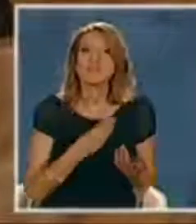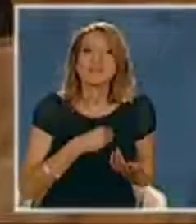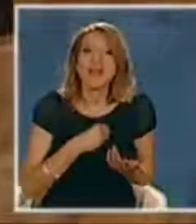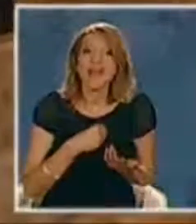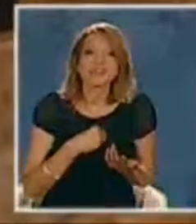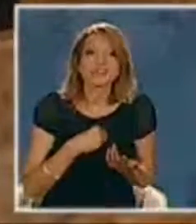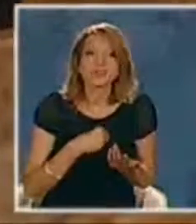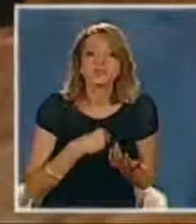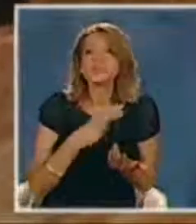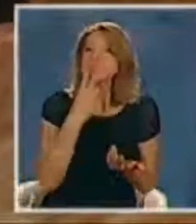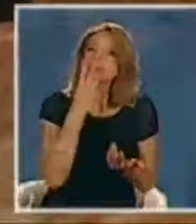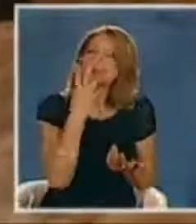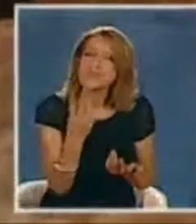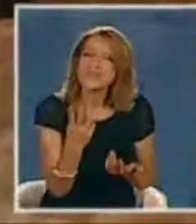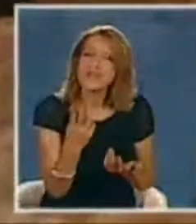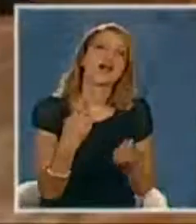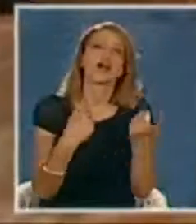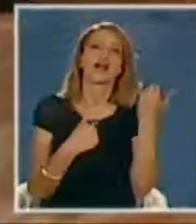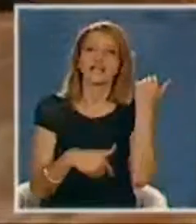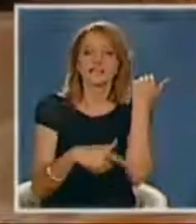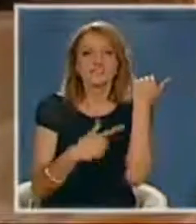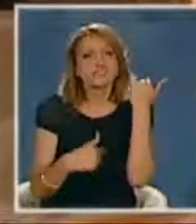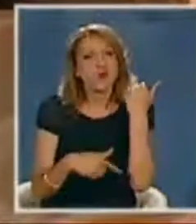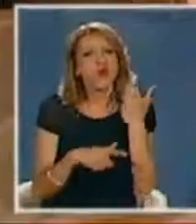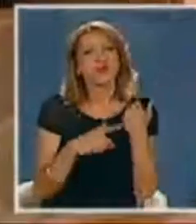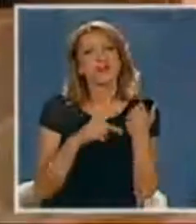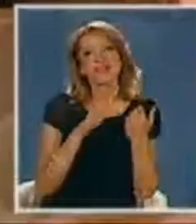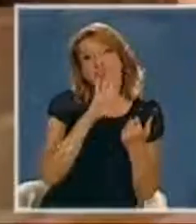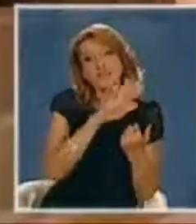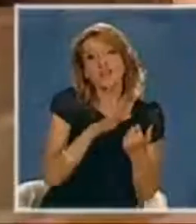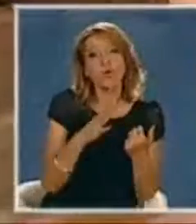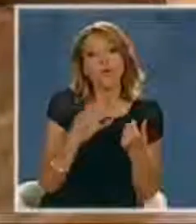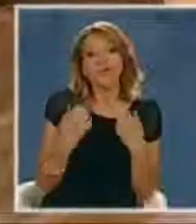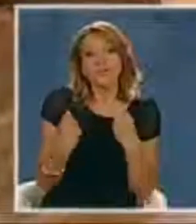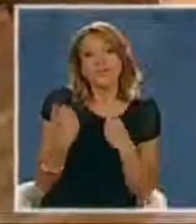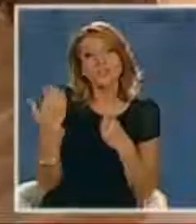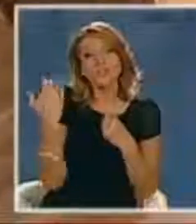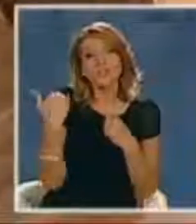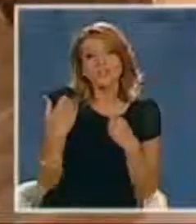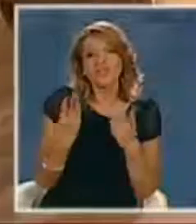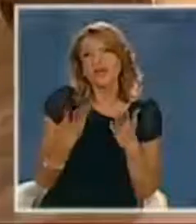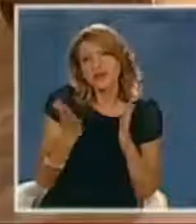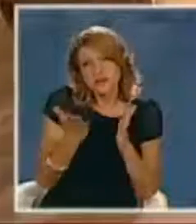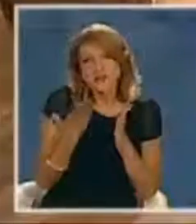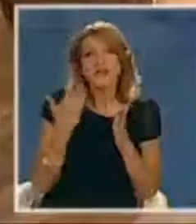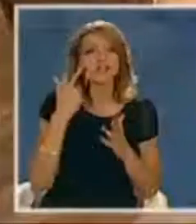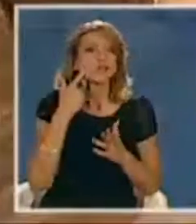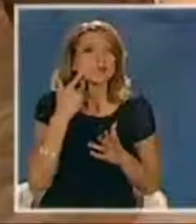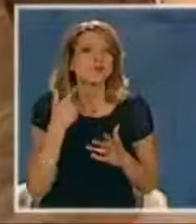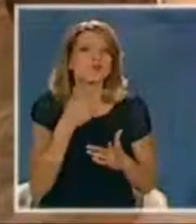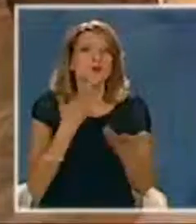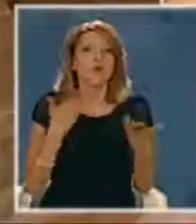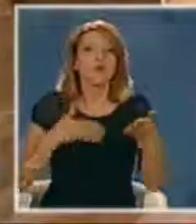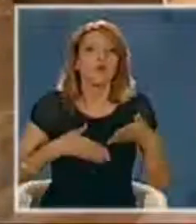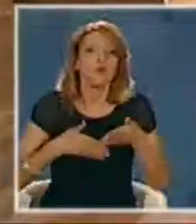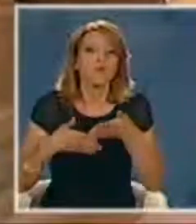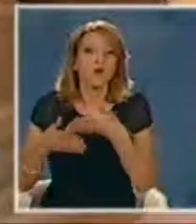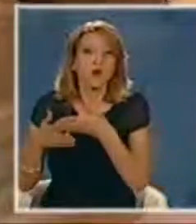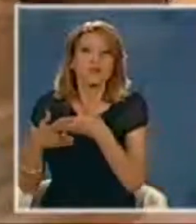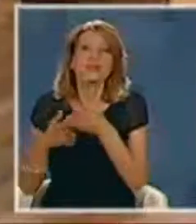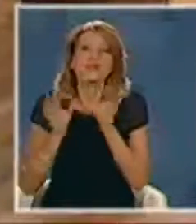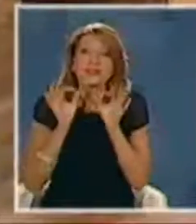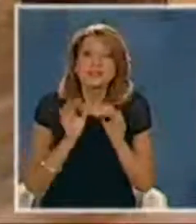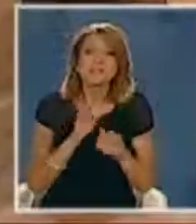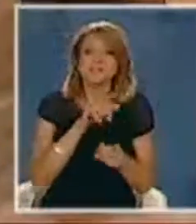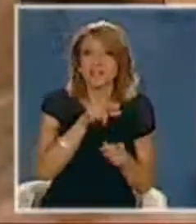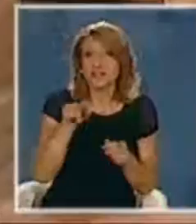След като видя историята на не много дългия ти живот, но все пак видям през очите на хората, на които си помогнал и които наистина те